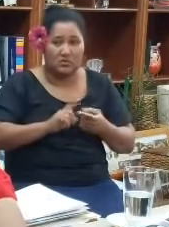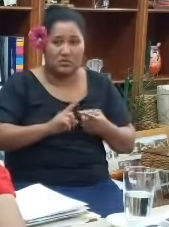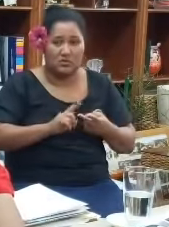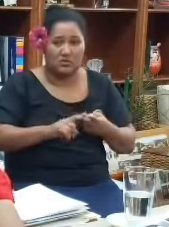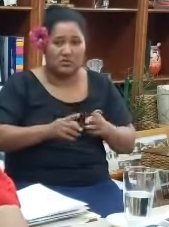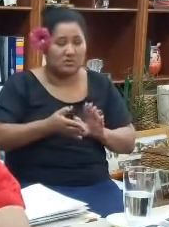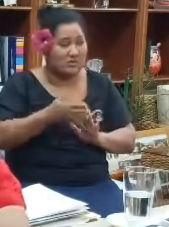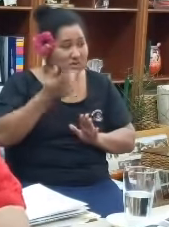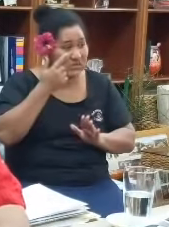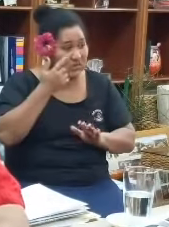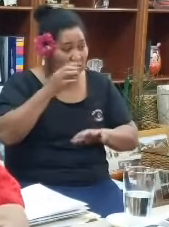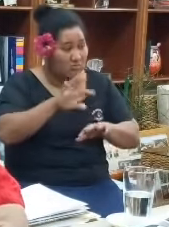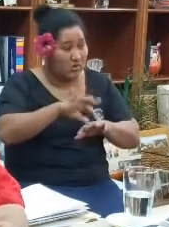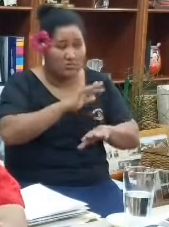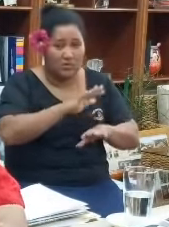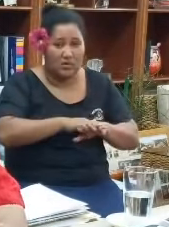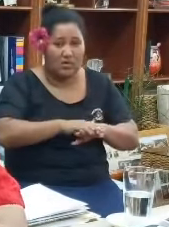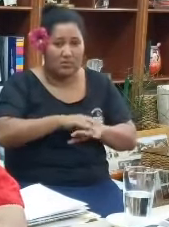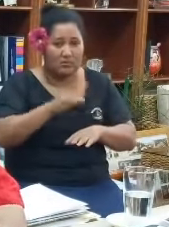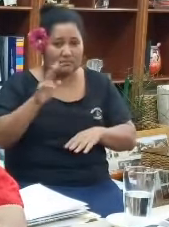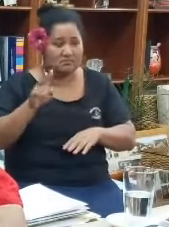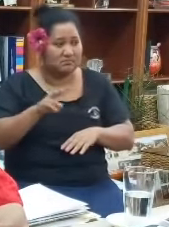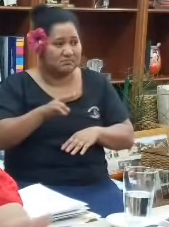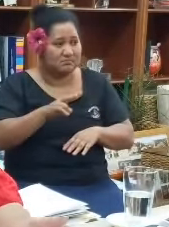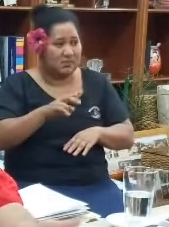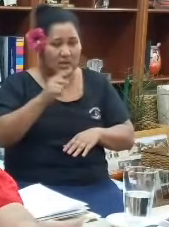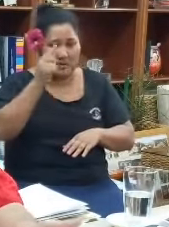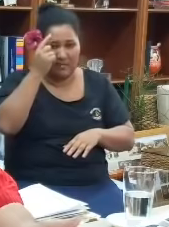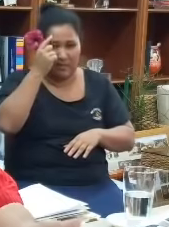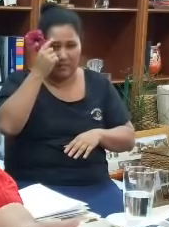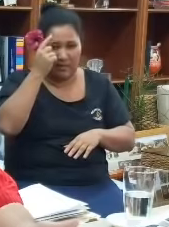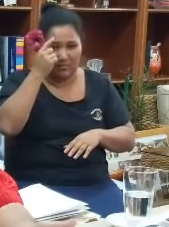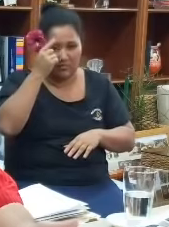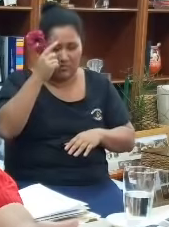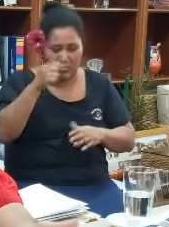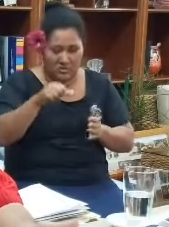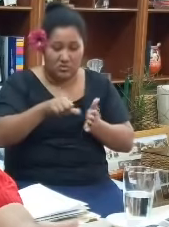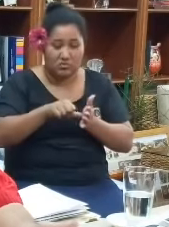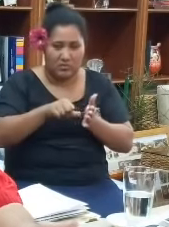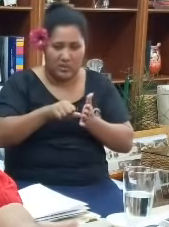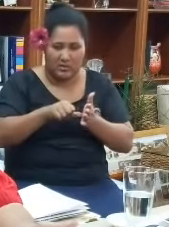Kilo kilo aku ili ko olua. Ma fau fau ifo ilike leo le kupe.